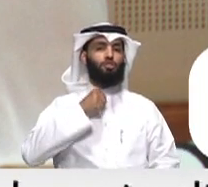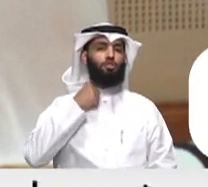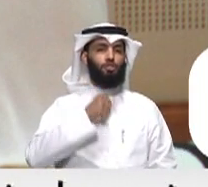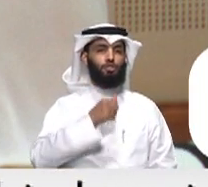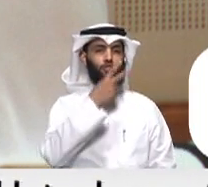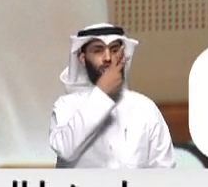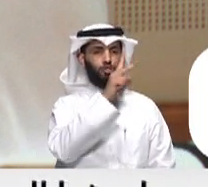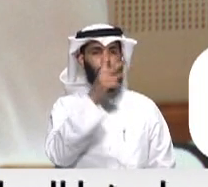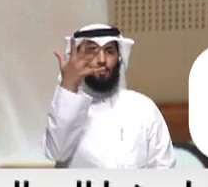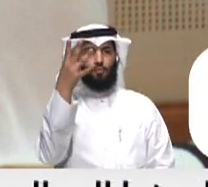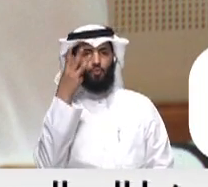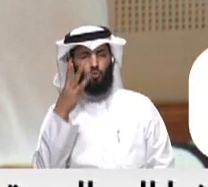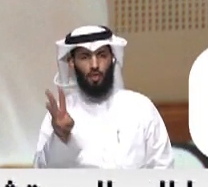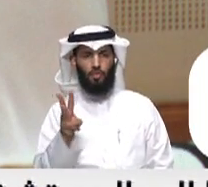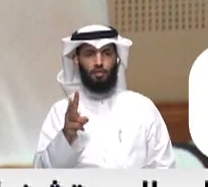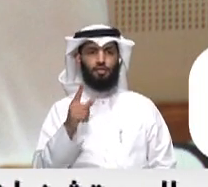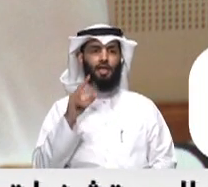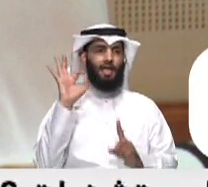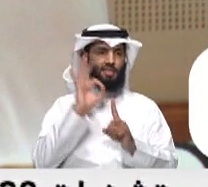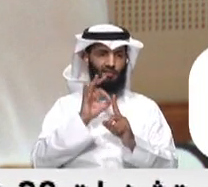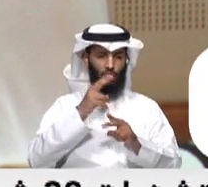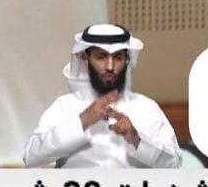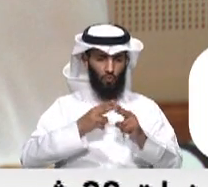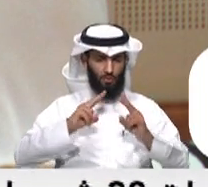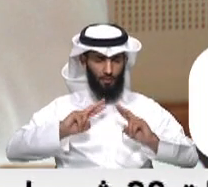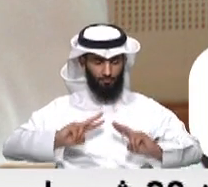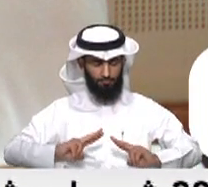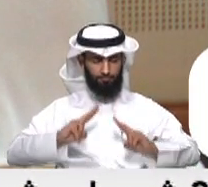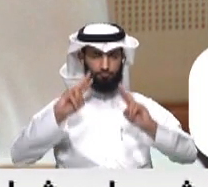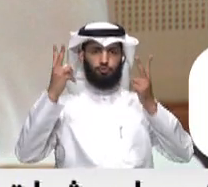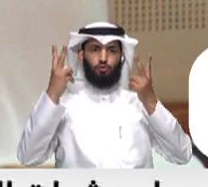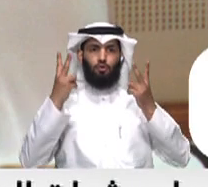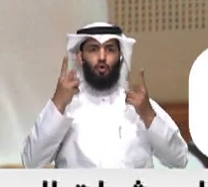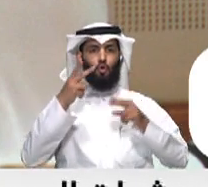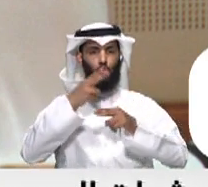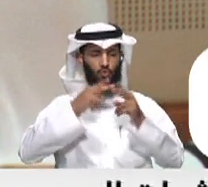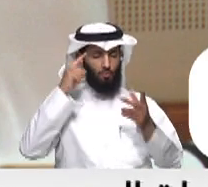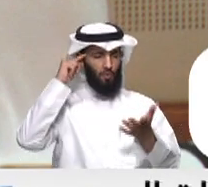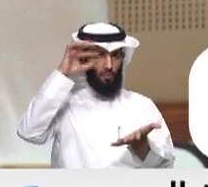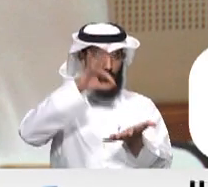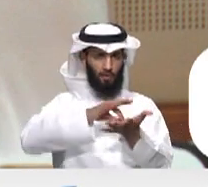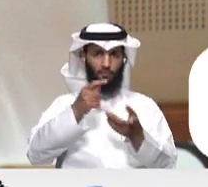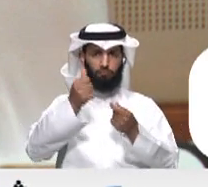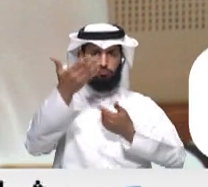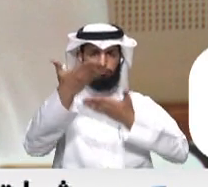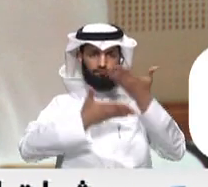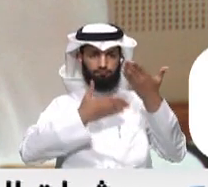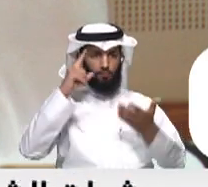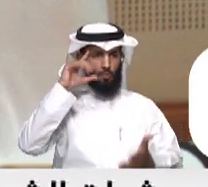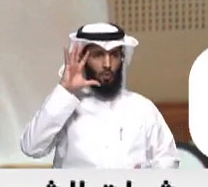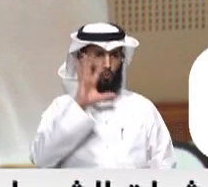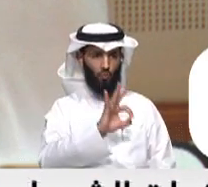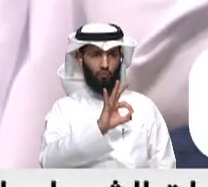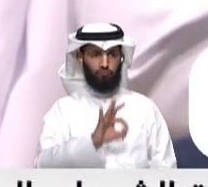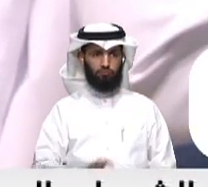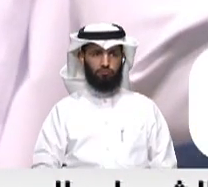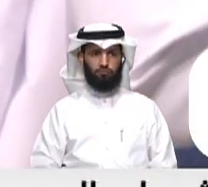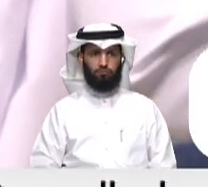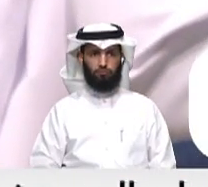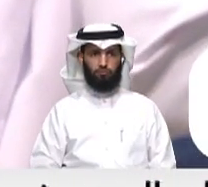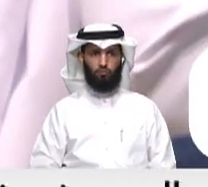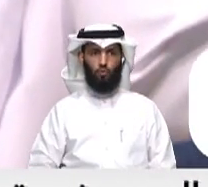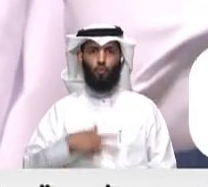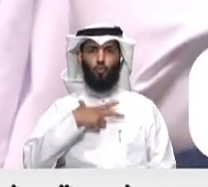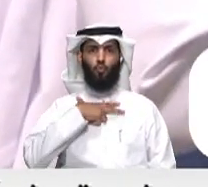ودعما لرؤيه تحويل دوله الكويت الى مركز مالي وتجاري وعالميه